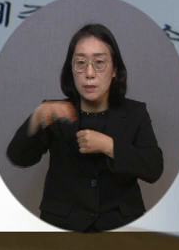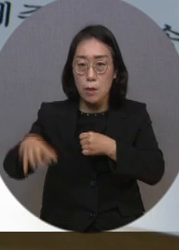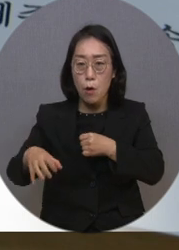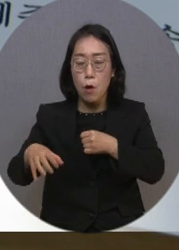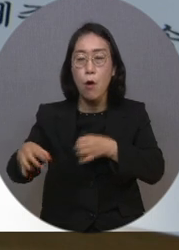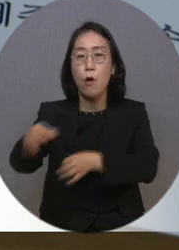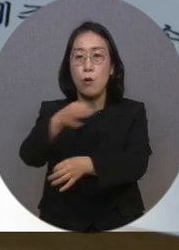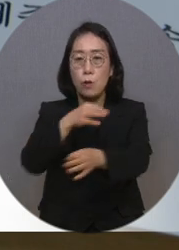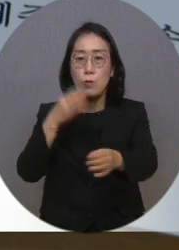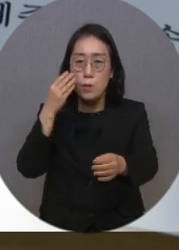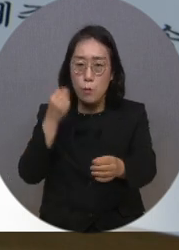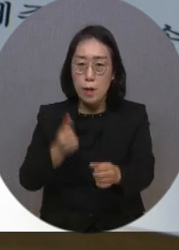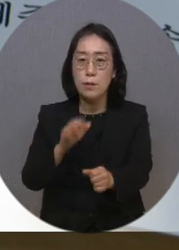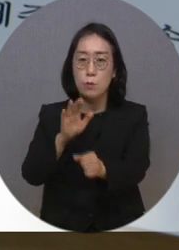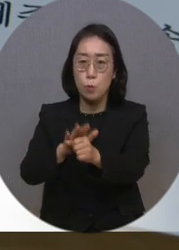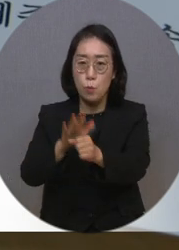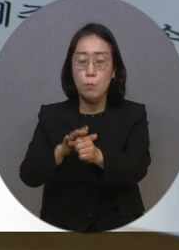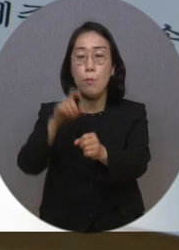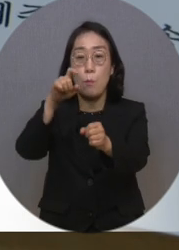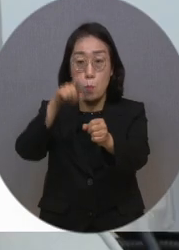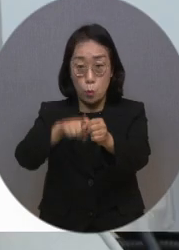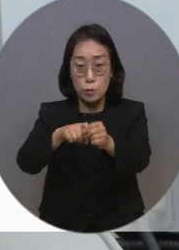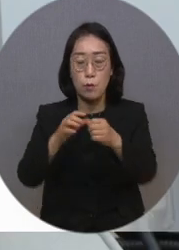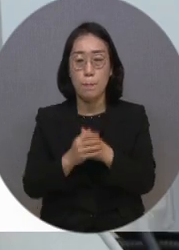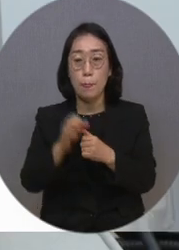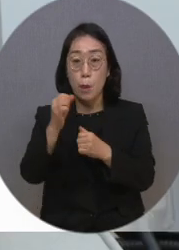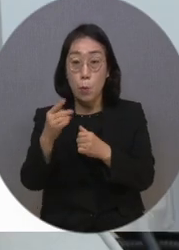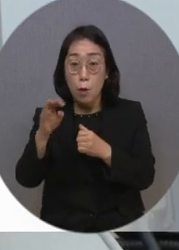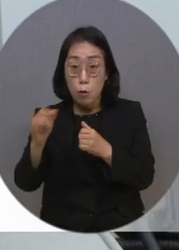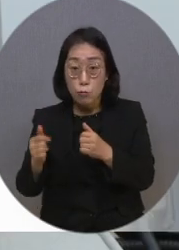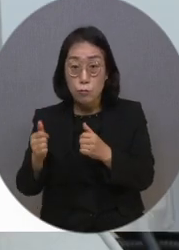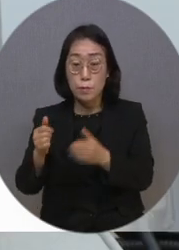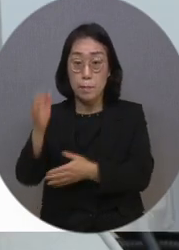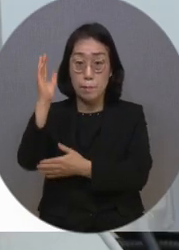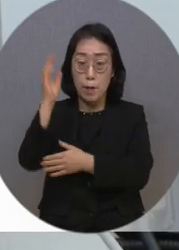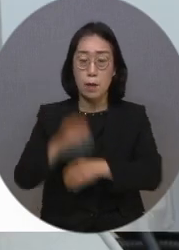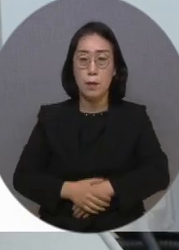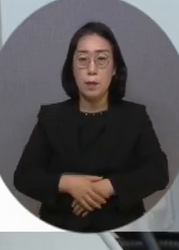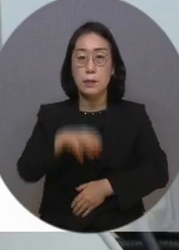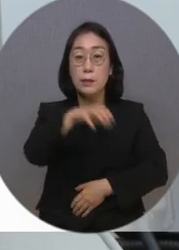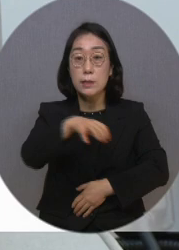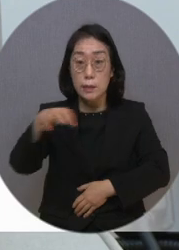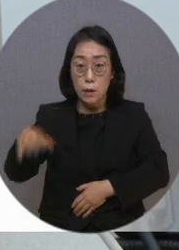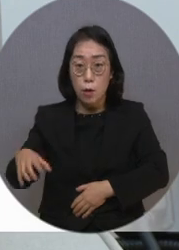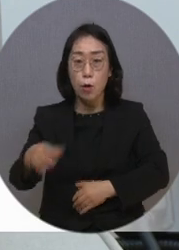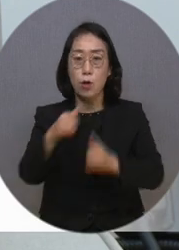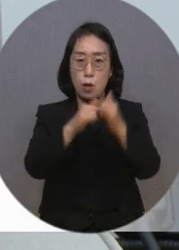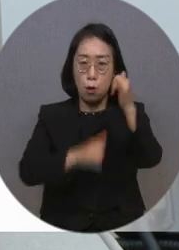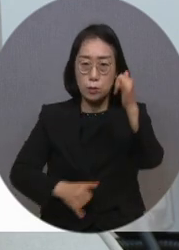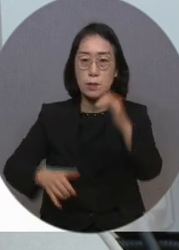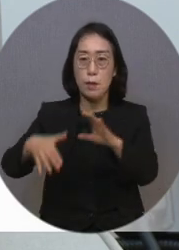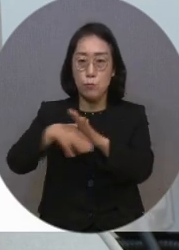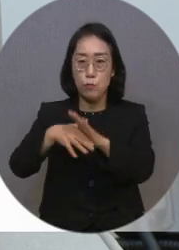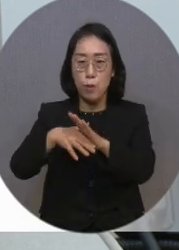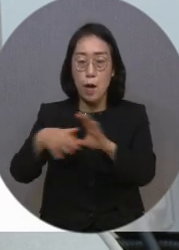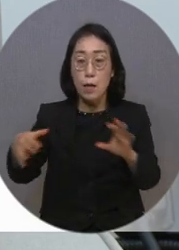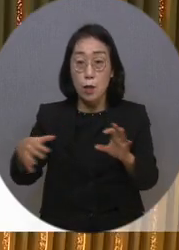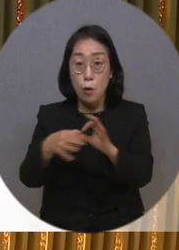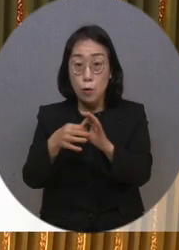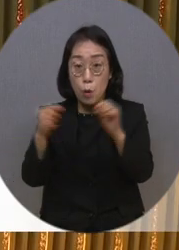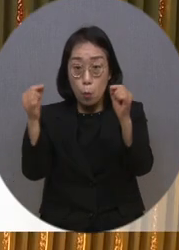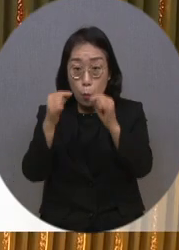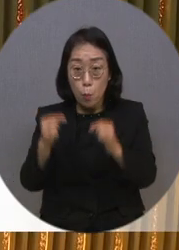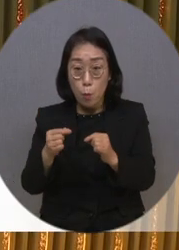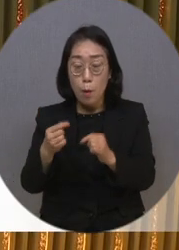활성화를 목표로 삼고자 한다고 말했습니다 오영은 제주도지사는 양지역간의 역사문화적 연결고리를 발굴하고